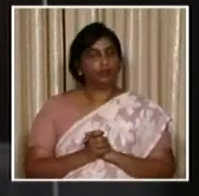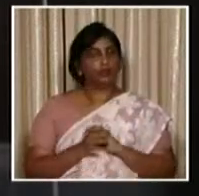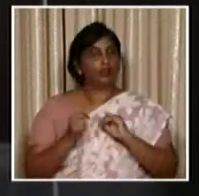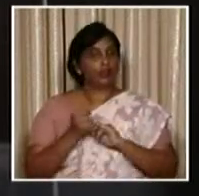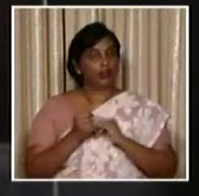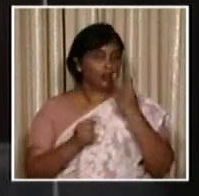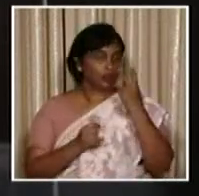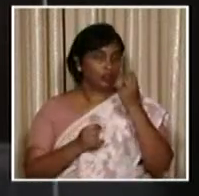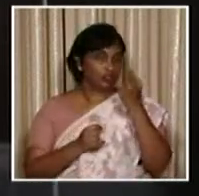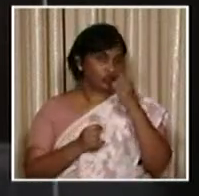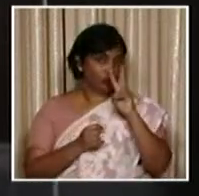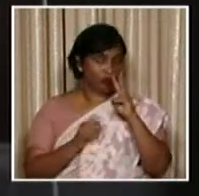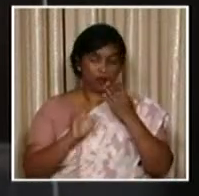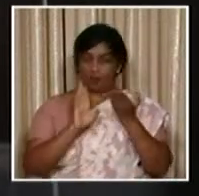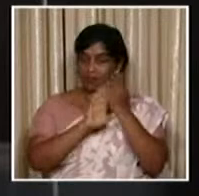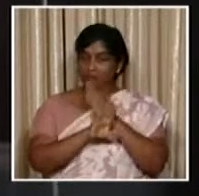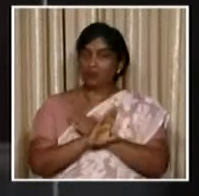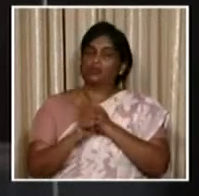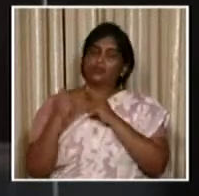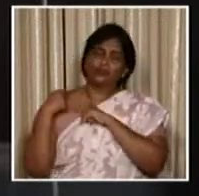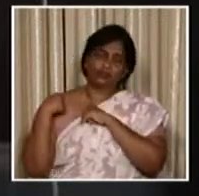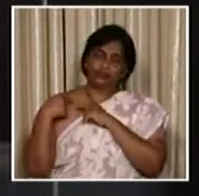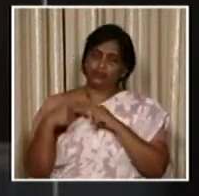saharan 2012 kale indala